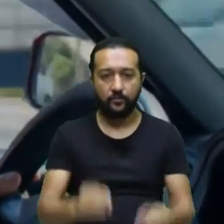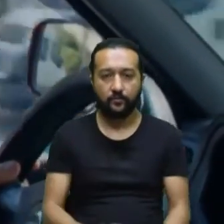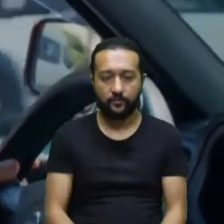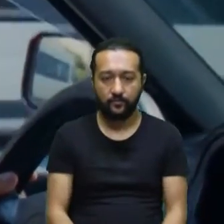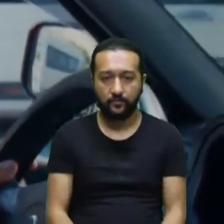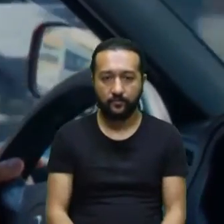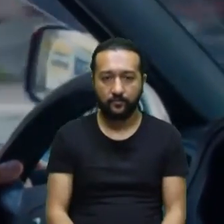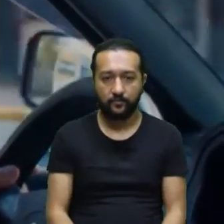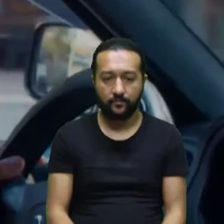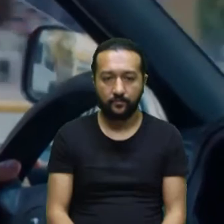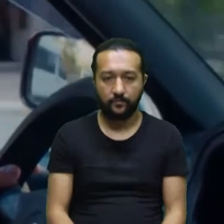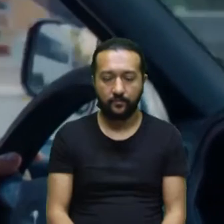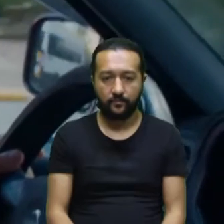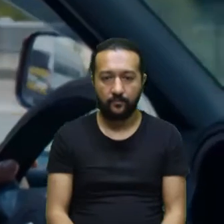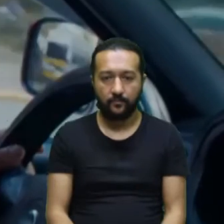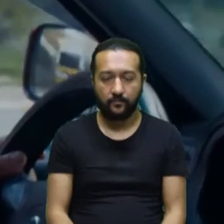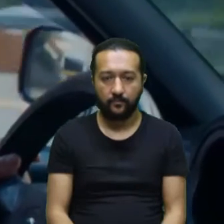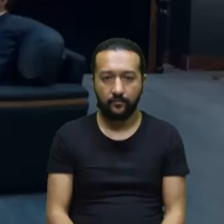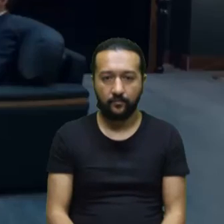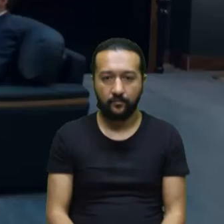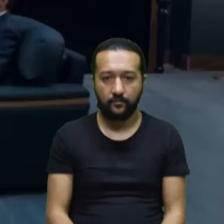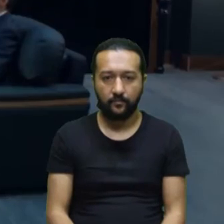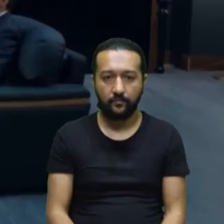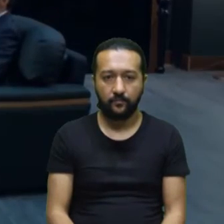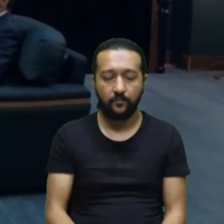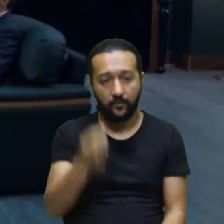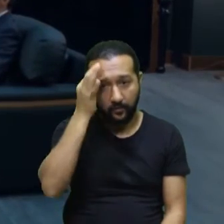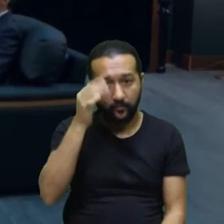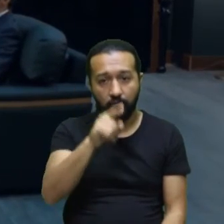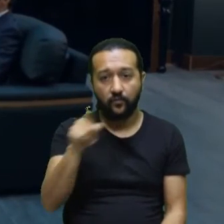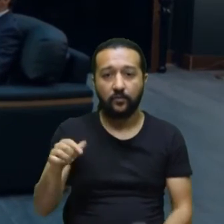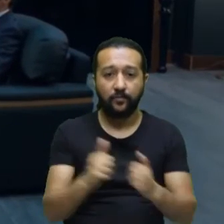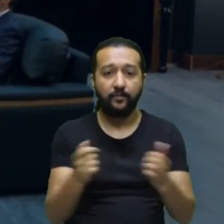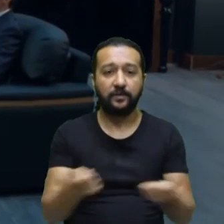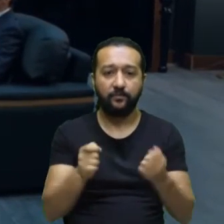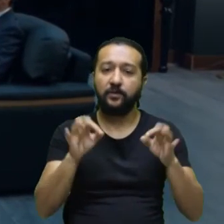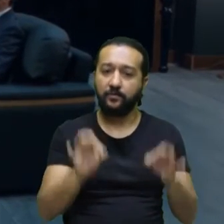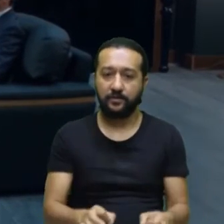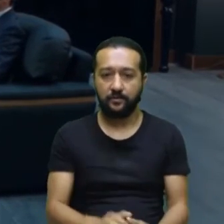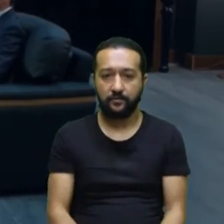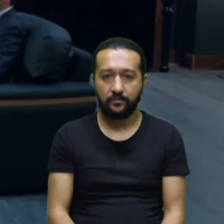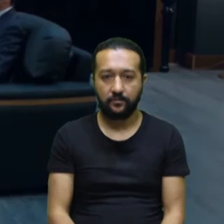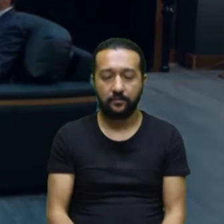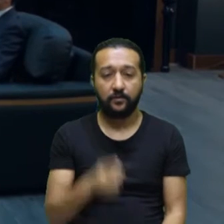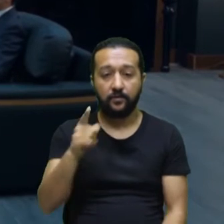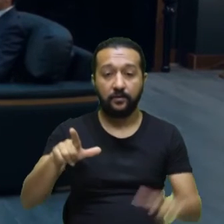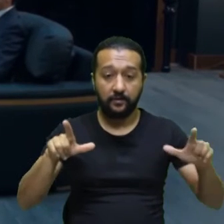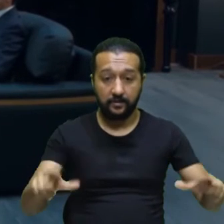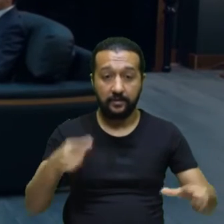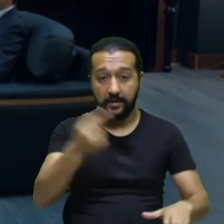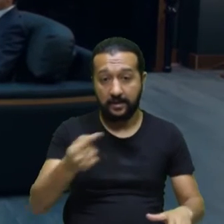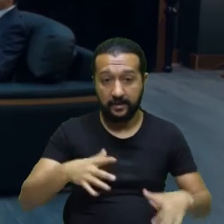Görüşürüz. Kulaklığı çıkardı. Polat'ın ofisi. Profesörlerle çalışmalara başladık.